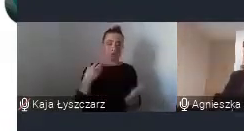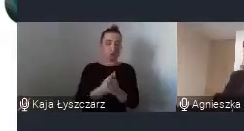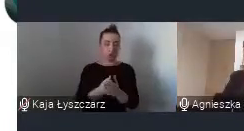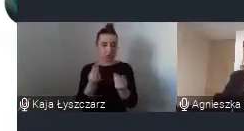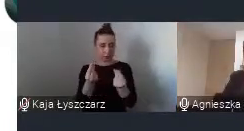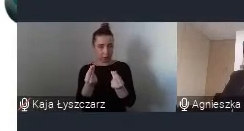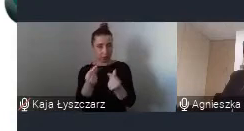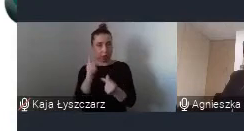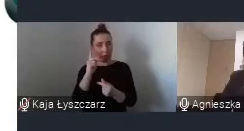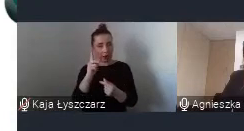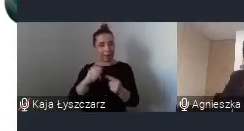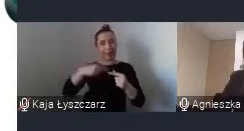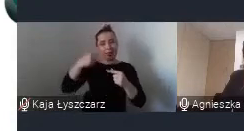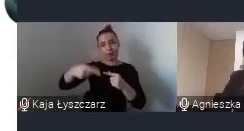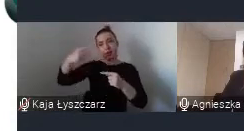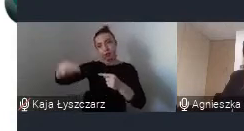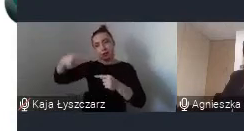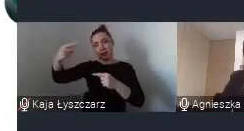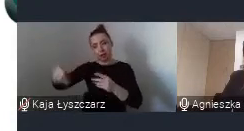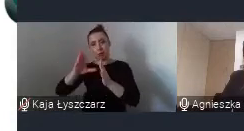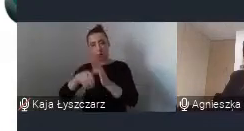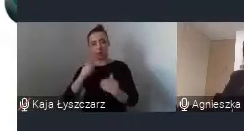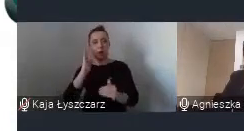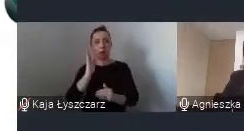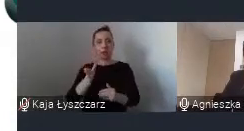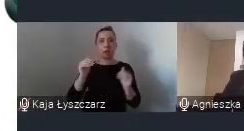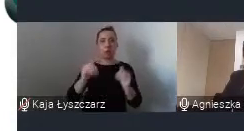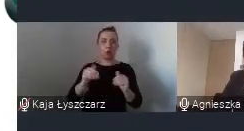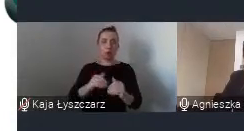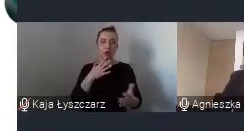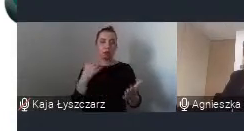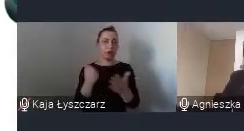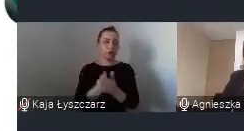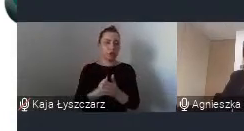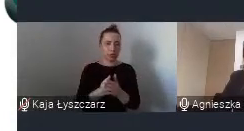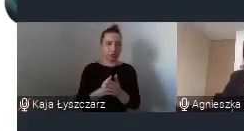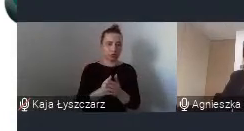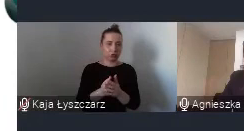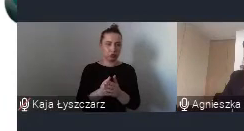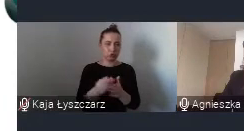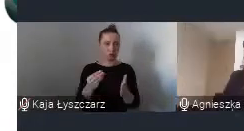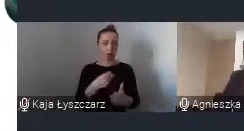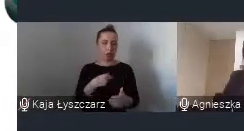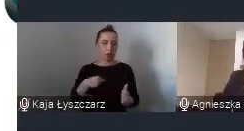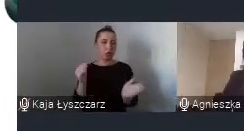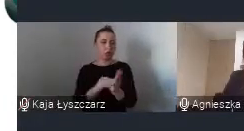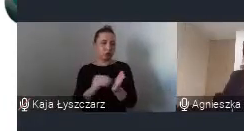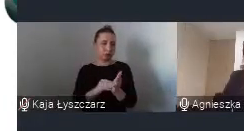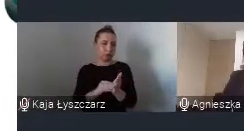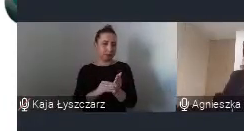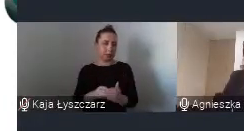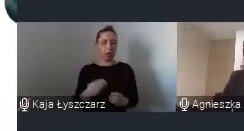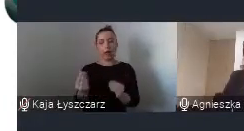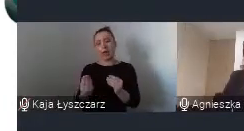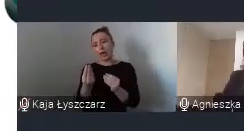ale kolejne miasta będą mogły również skorzystać z tych wypracowanych doświadczeń i rozwiązań. Jeszcze mocniej będziemy się